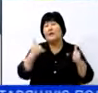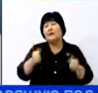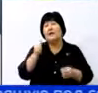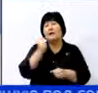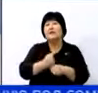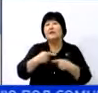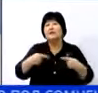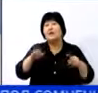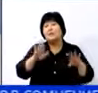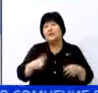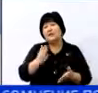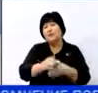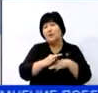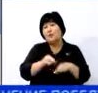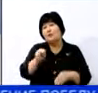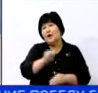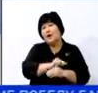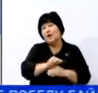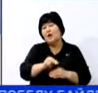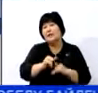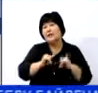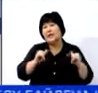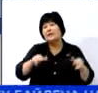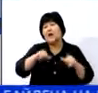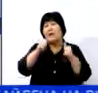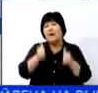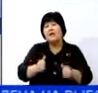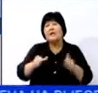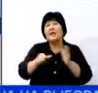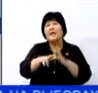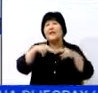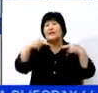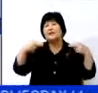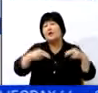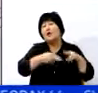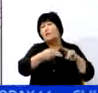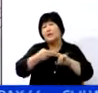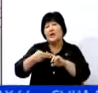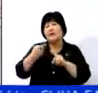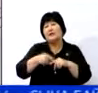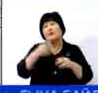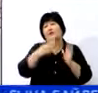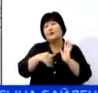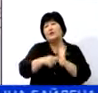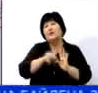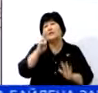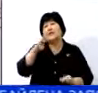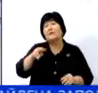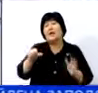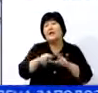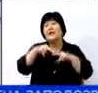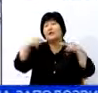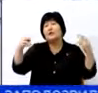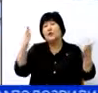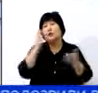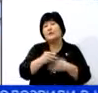площадка. Вместе с тем проведена работа по расширению модернизации электросетей, протянуты 96 километров электролиний,